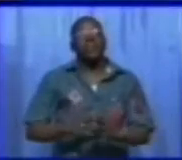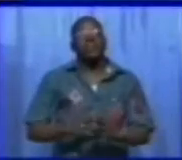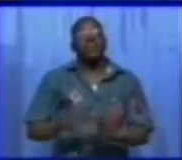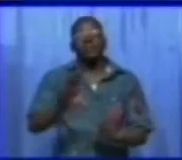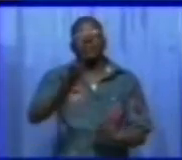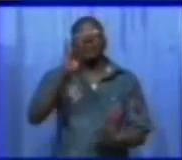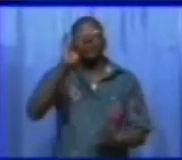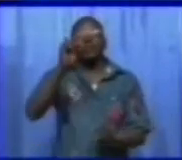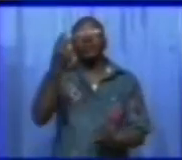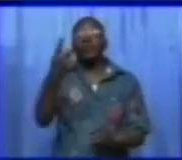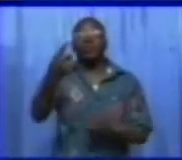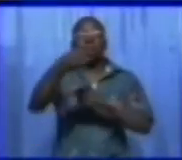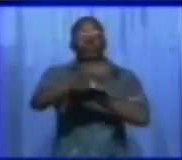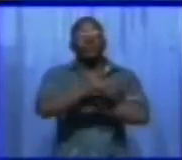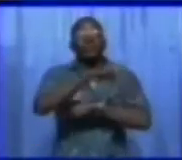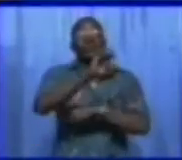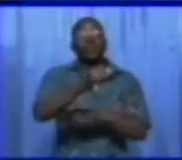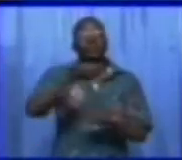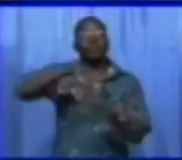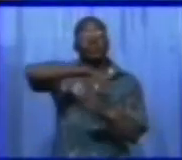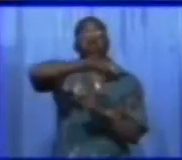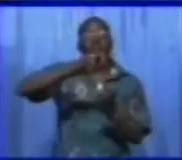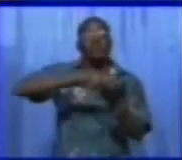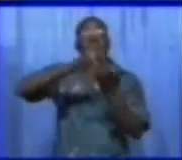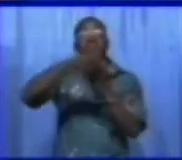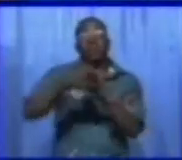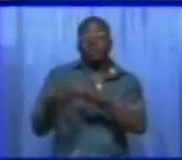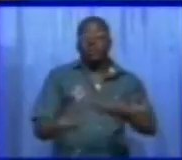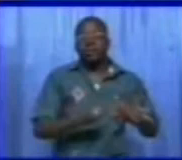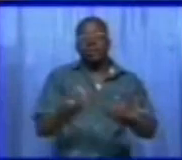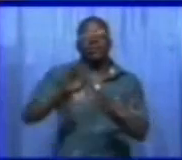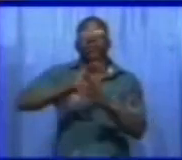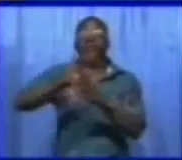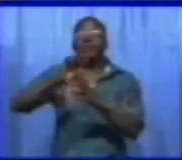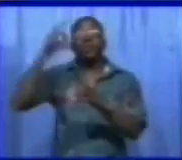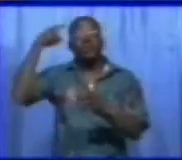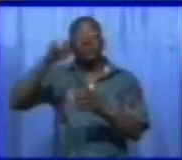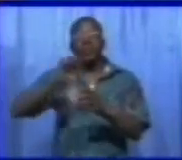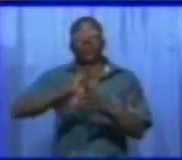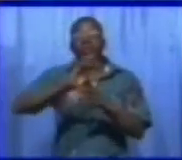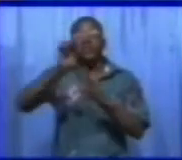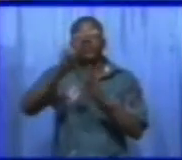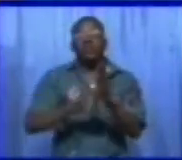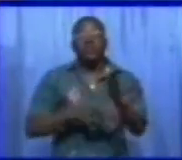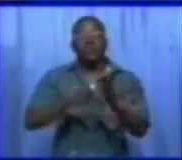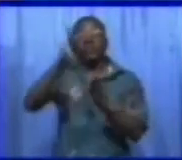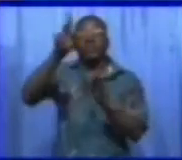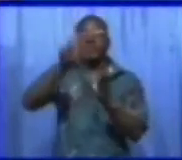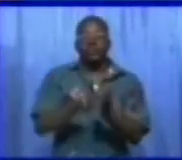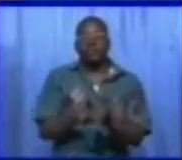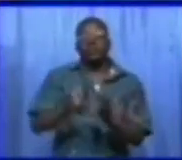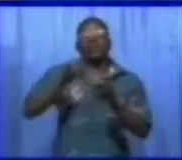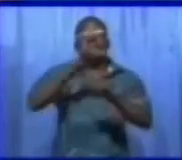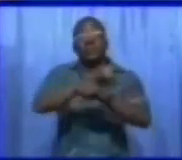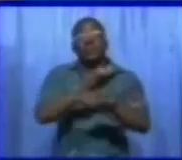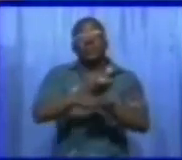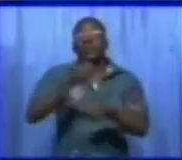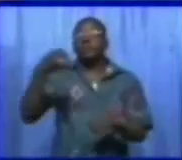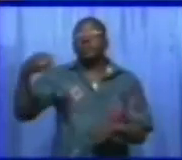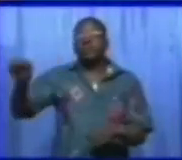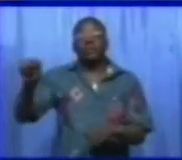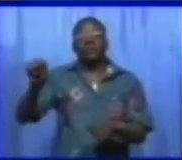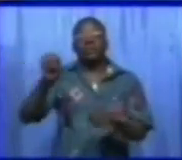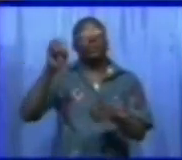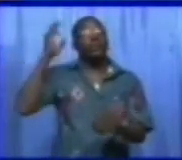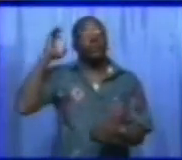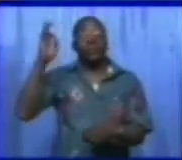Retrouvailles toute une journée entière autour du plan d'action prioritaire du Forum régional de la formation professionnelle et de l'emploi de l'Est. Ce forum mis en